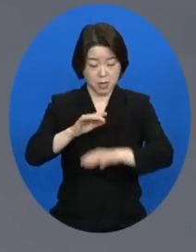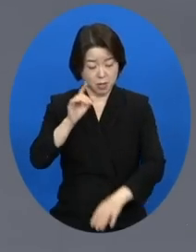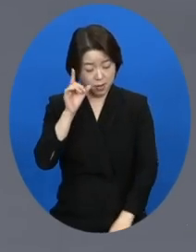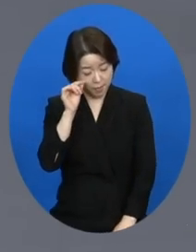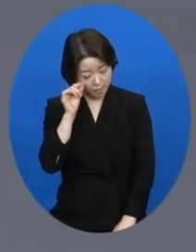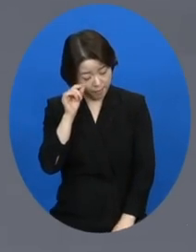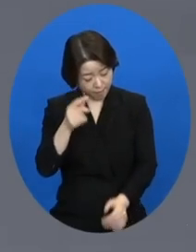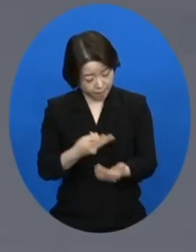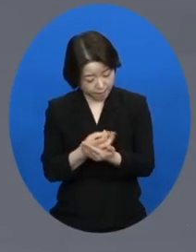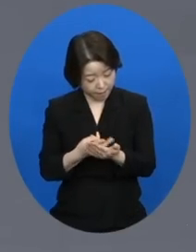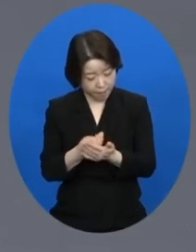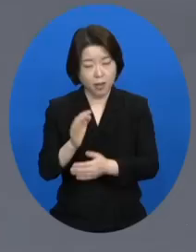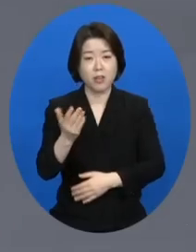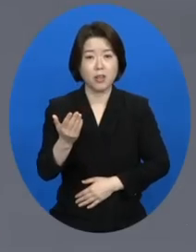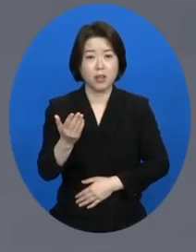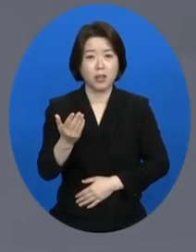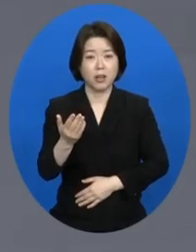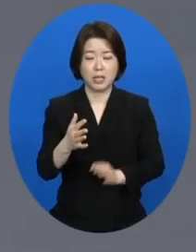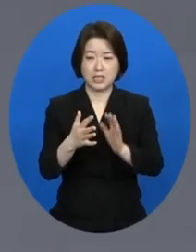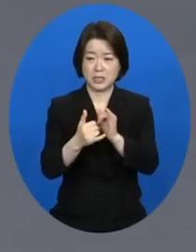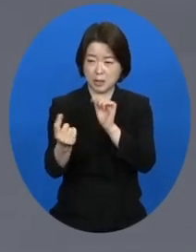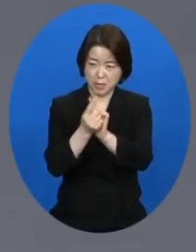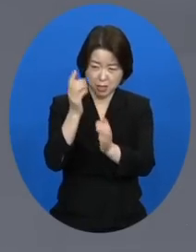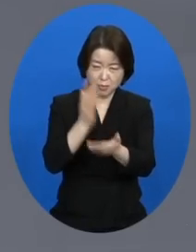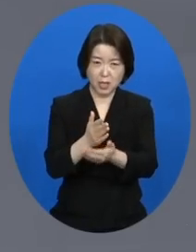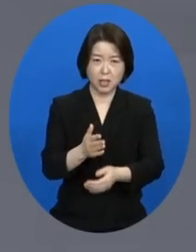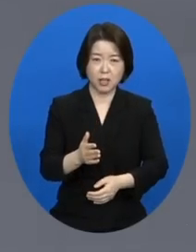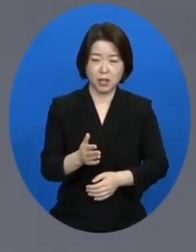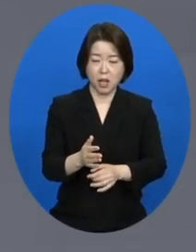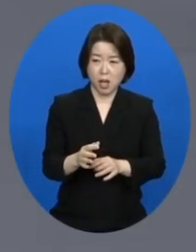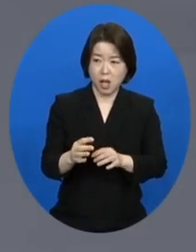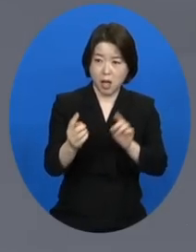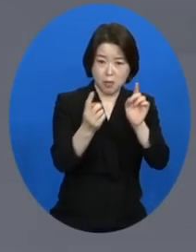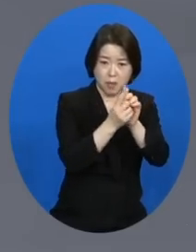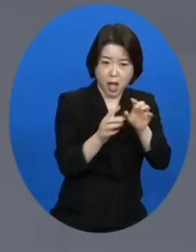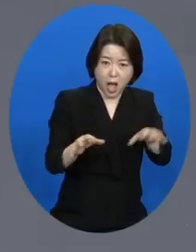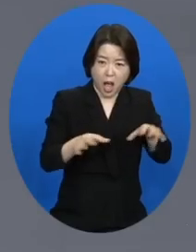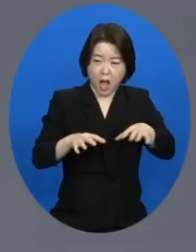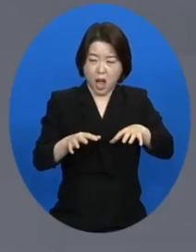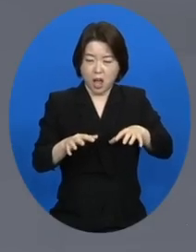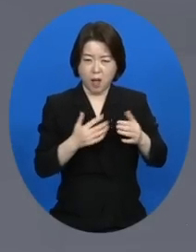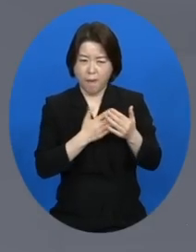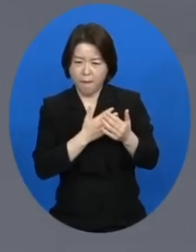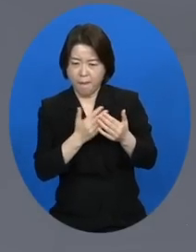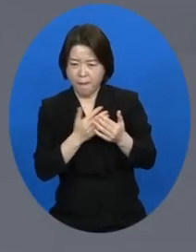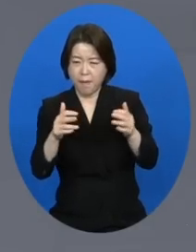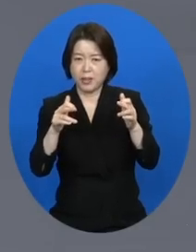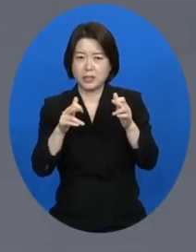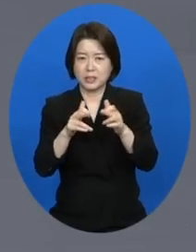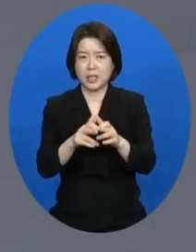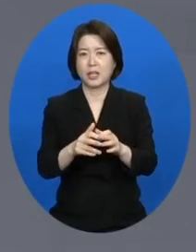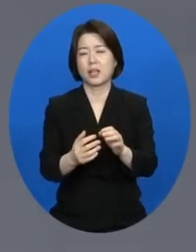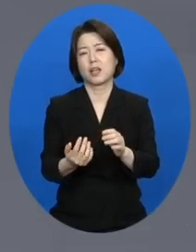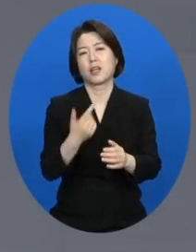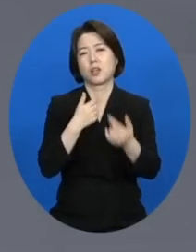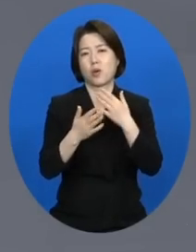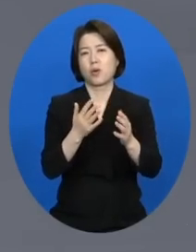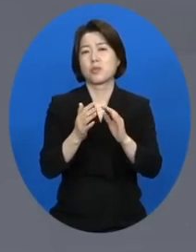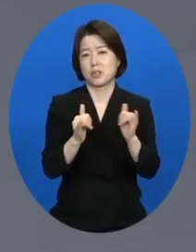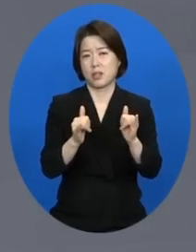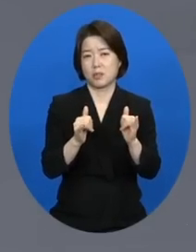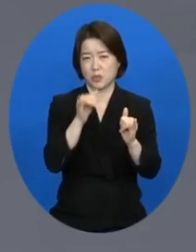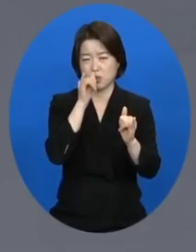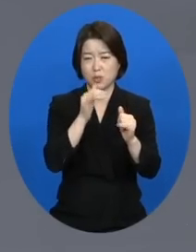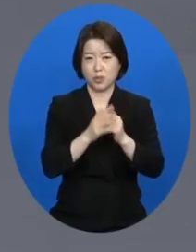않죠. 사람을 만나지 말자. 공황장애를 겪는 분들도 있습니다. 바로 사람 때문에 그래요.